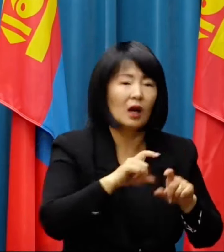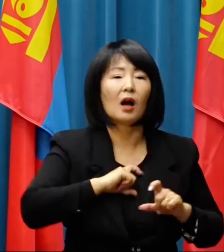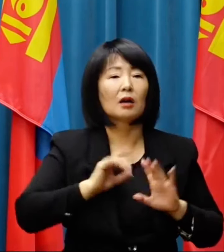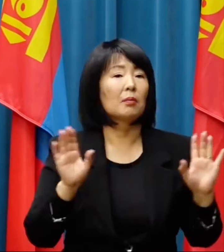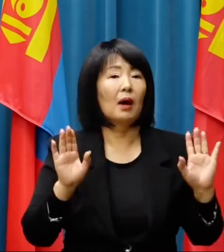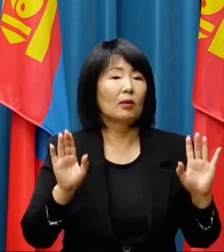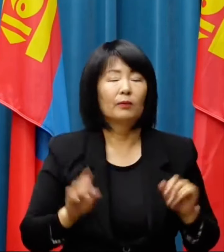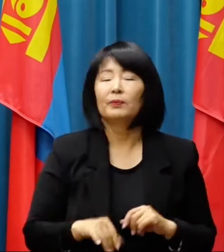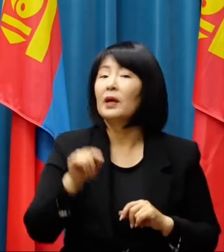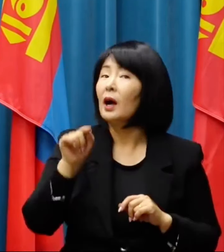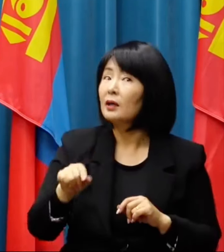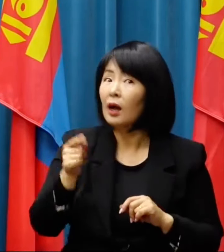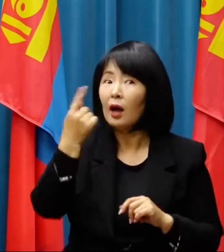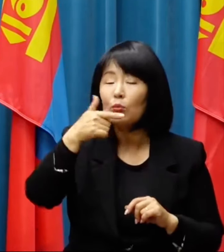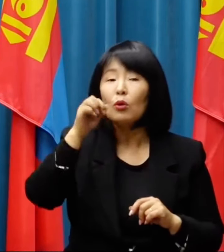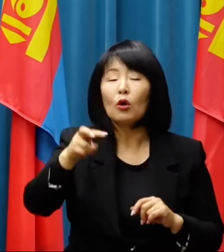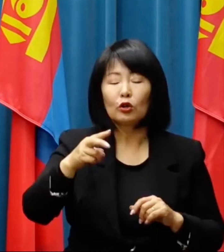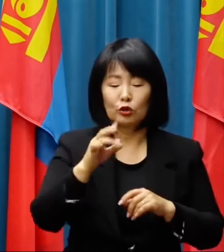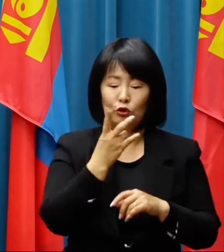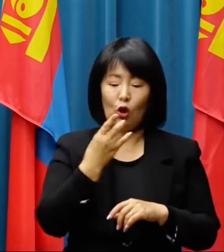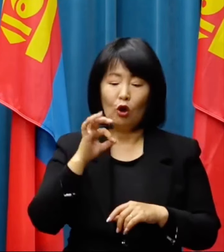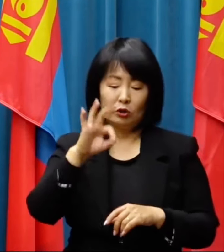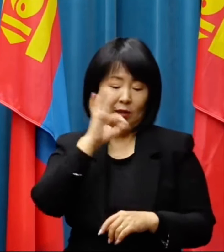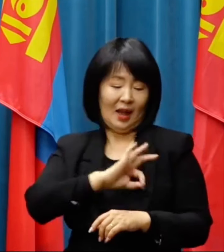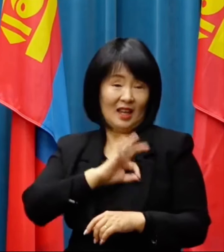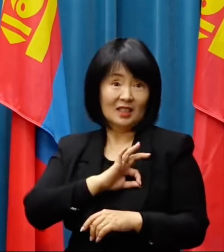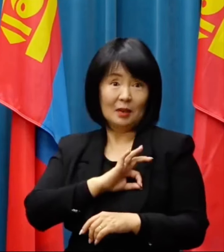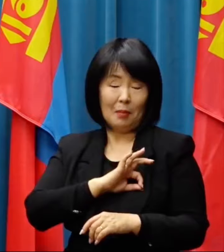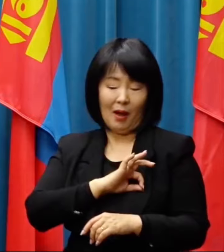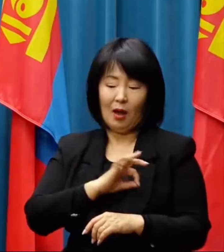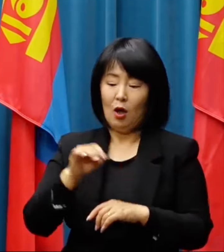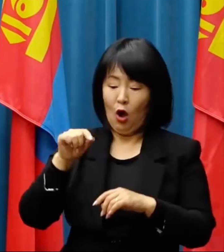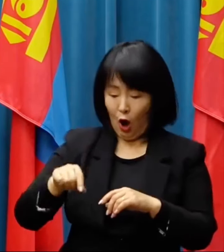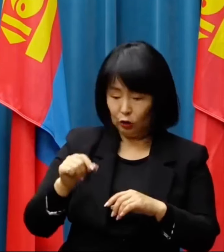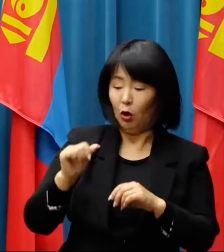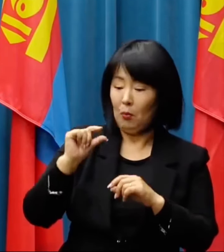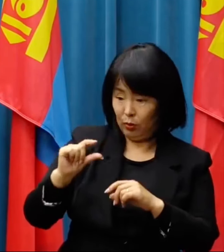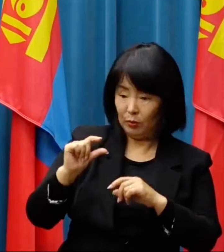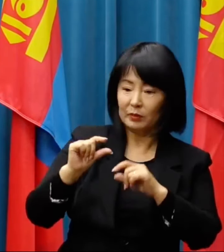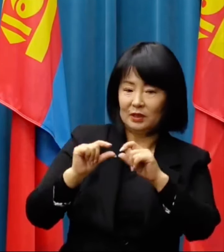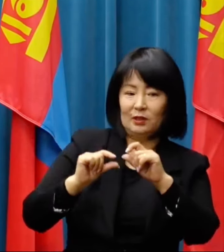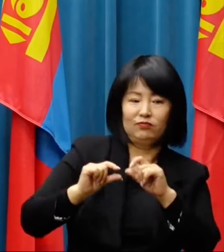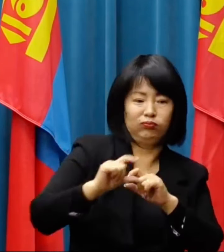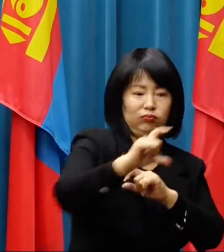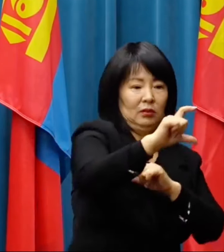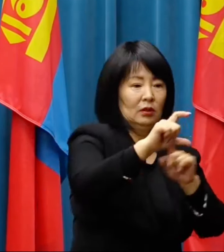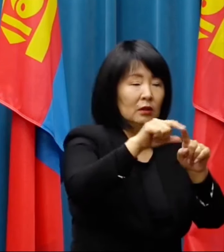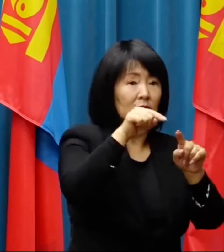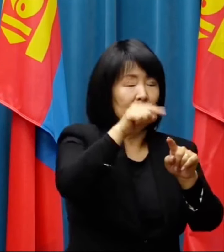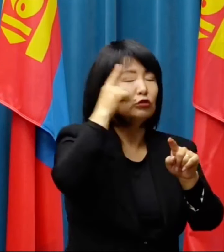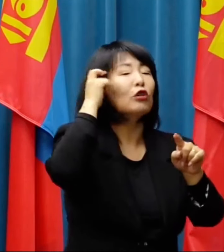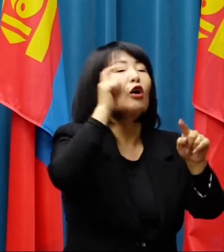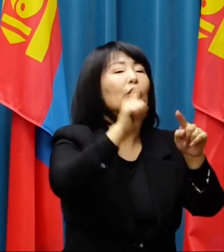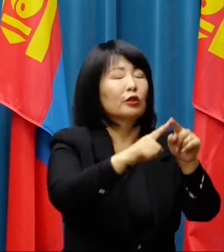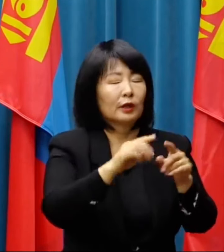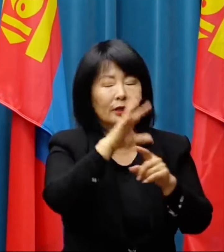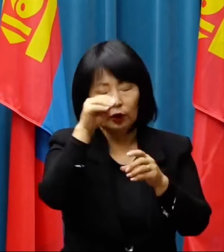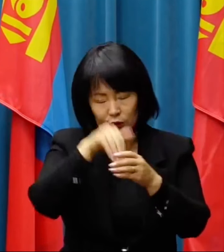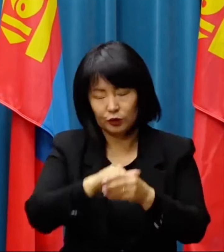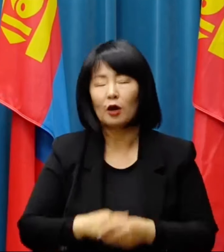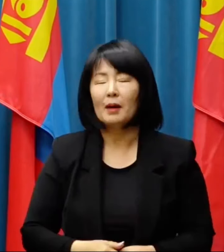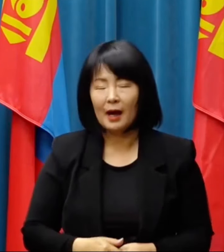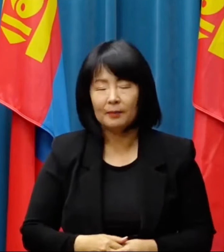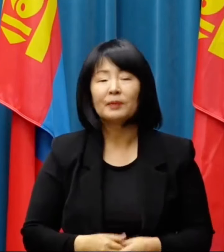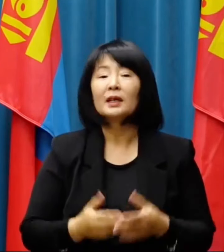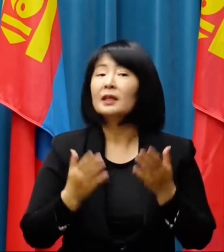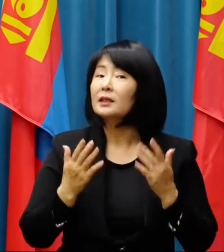байна. А гол нь бид нар ноогдлоо шиг үр өгөөч одоо өнөөдрөөс илүү ахиулахад л одоо хол зорилгоо бол агуулж байгаа гэсэн. Тэгээ